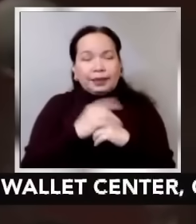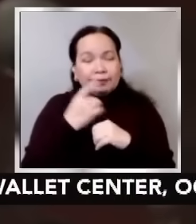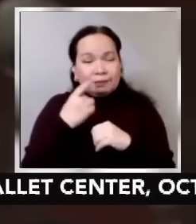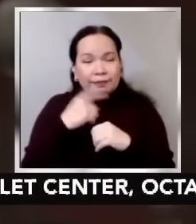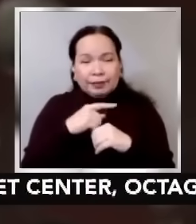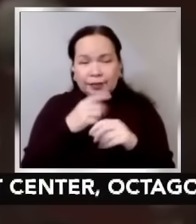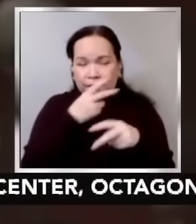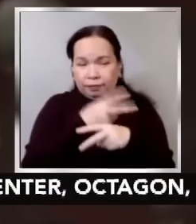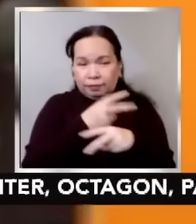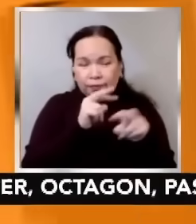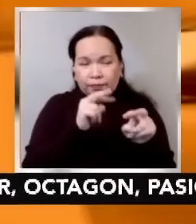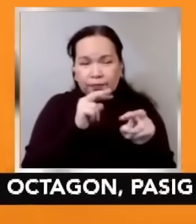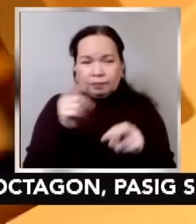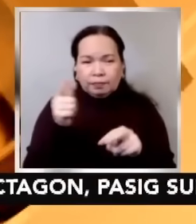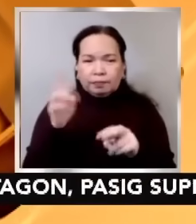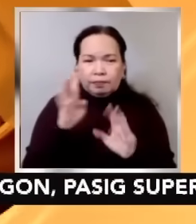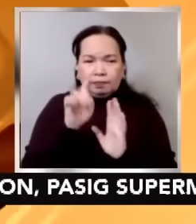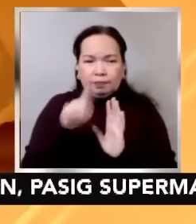24 Horas.